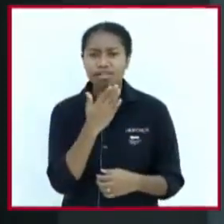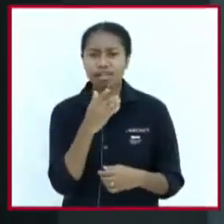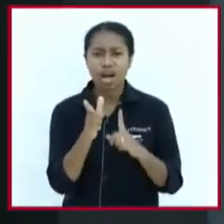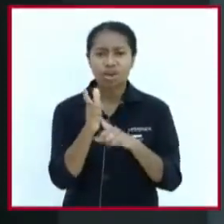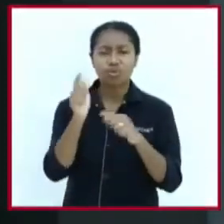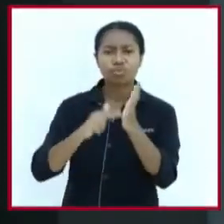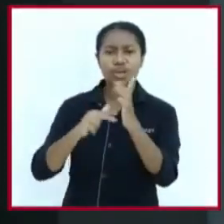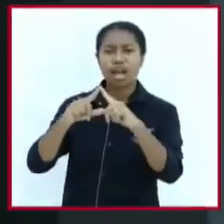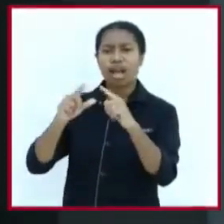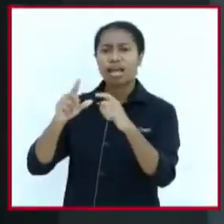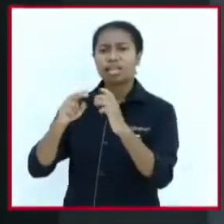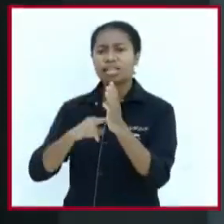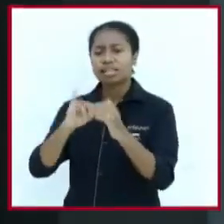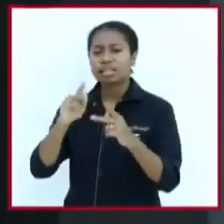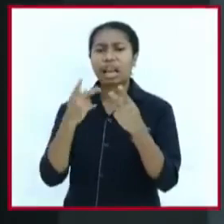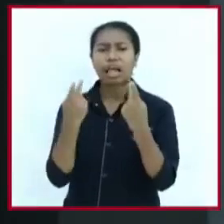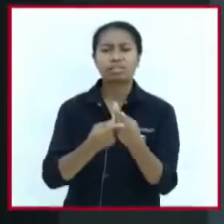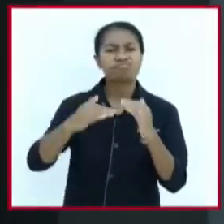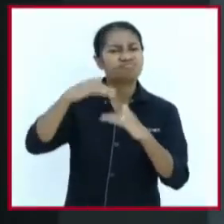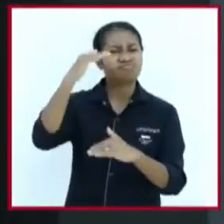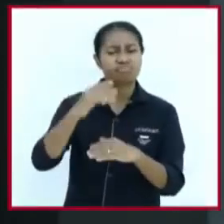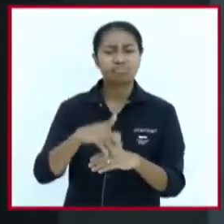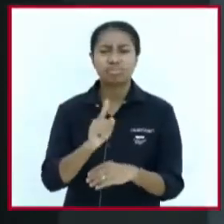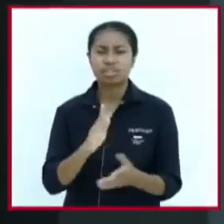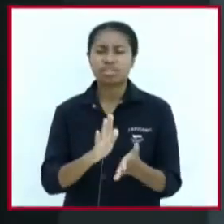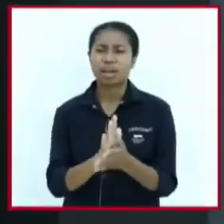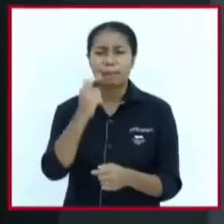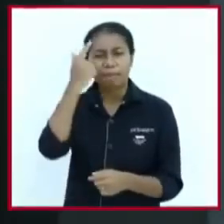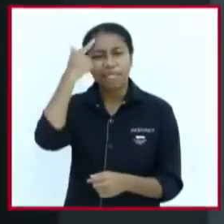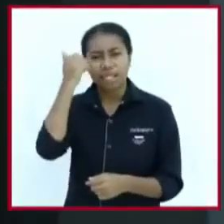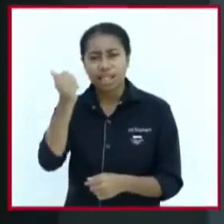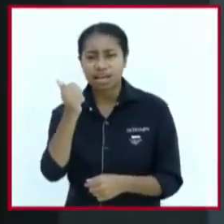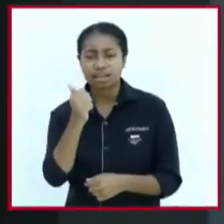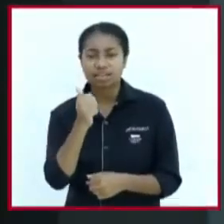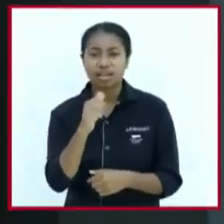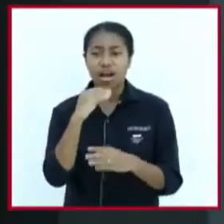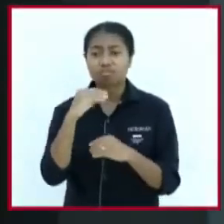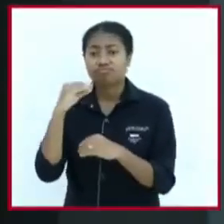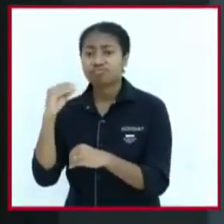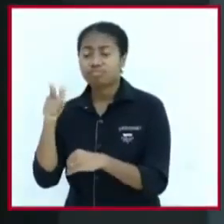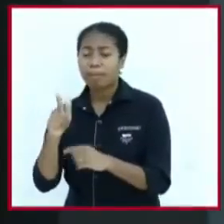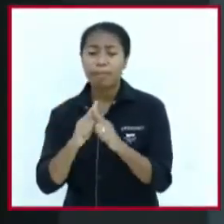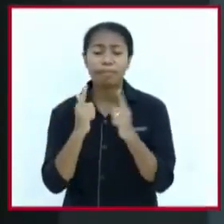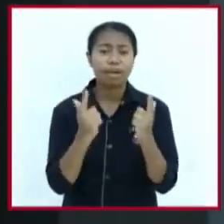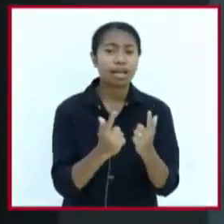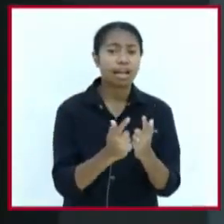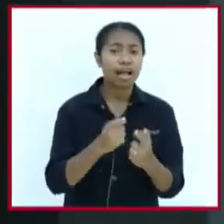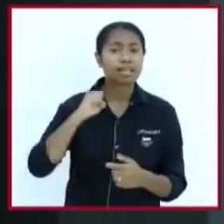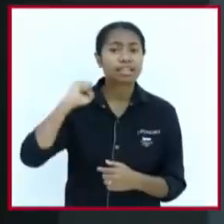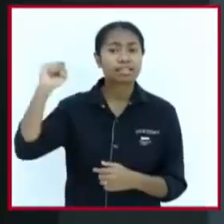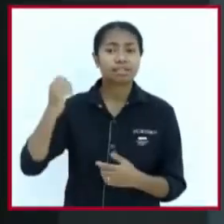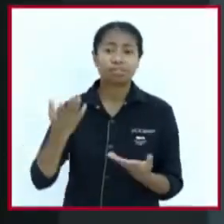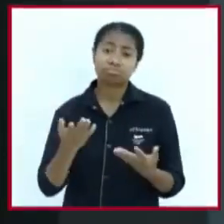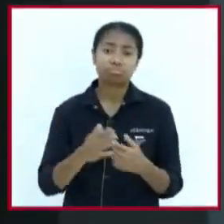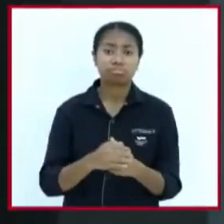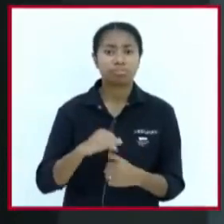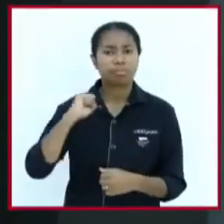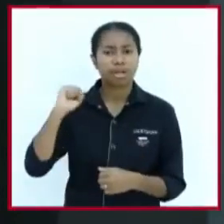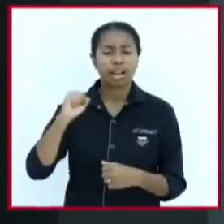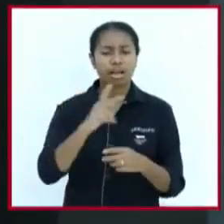dan juga seorang yang pintar berargumentasi membela Iman Kristen ini surat penulis